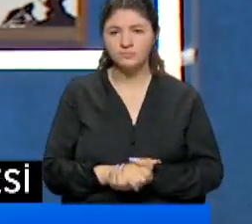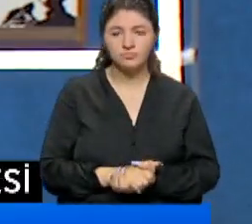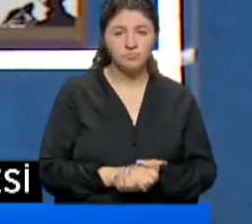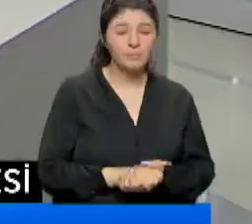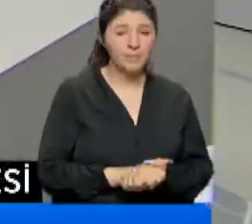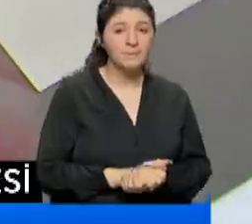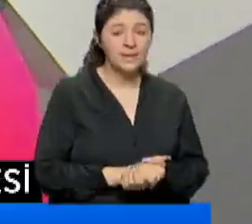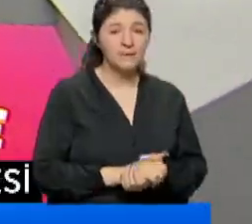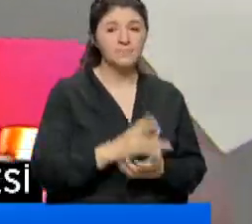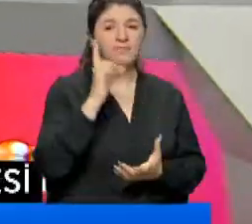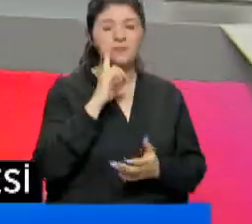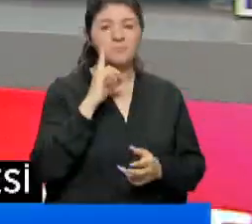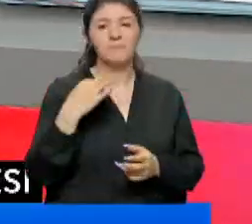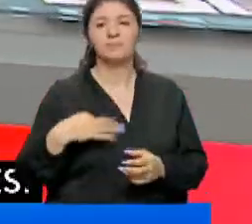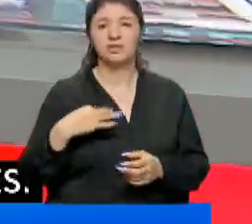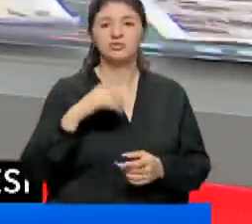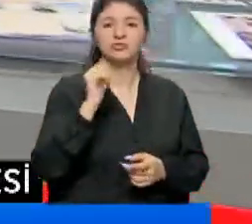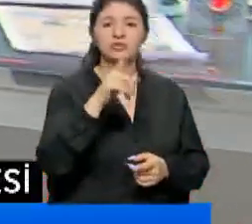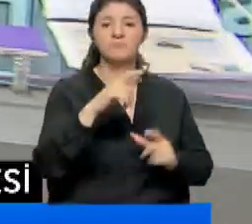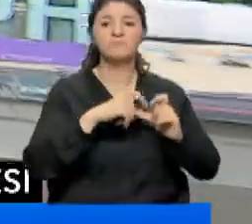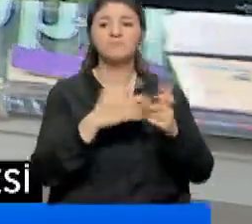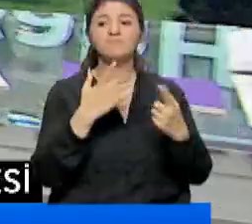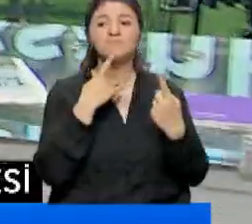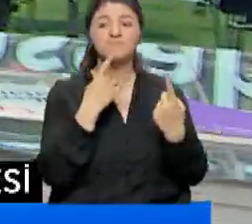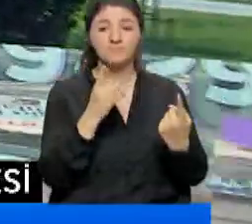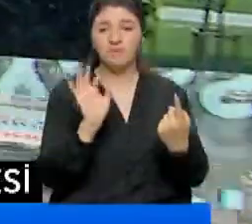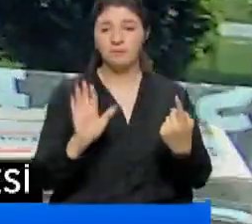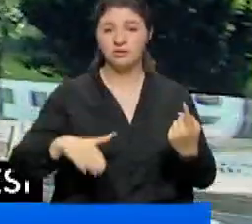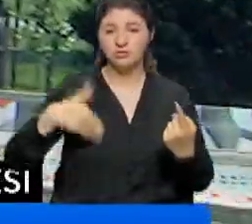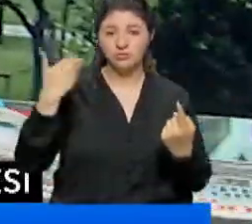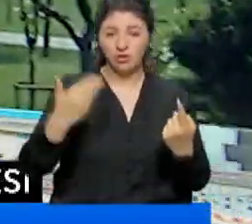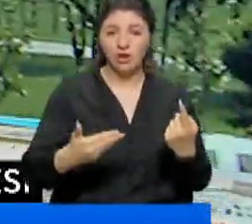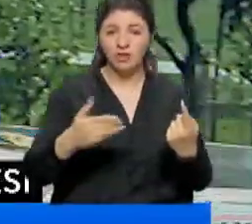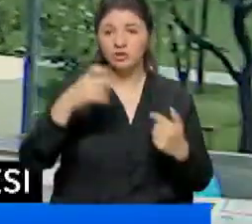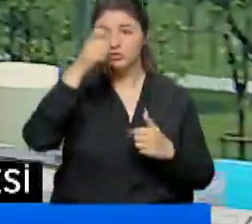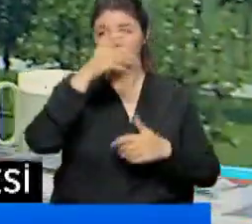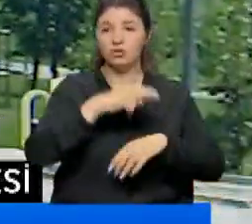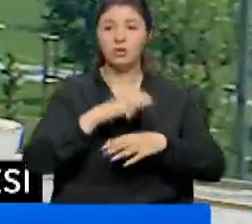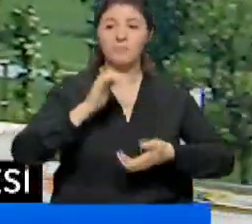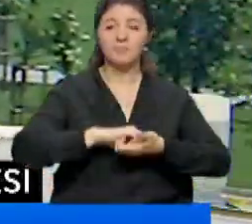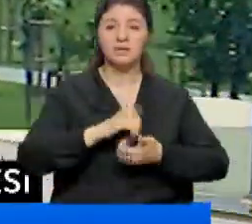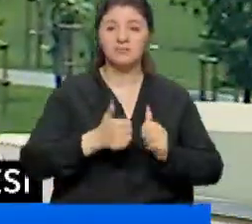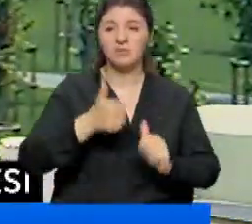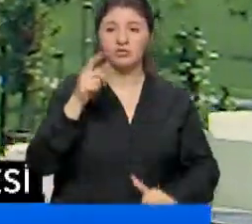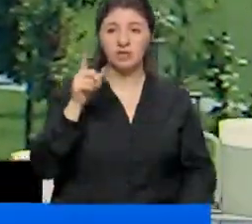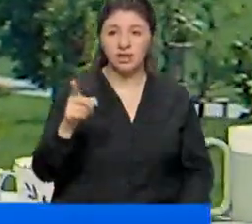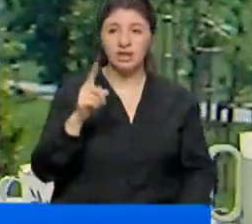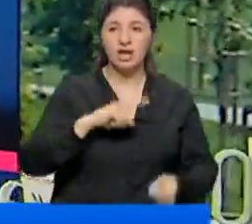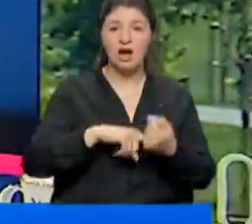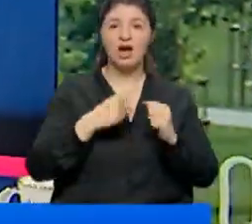Şimdi Efendim Pazartesi günü sizlere Günaydın dedik denemen sonra Türk tabipleri Birliği başkanıyla